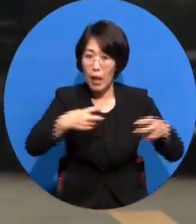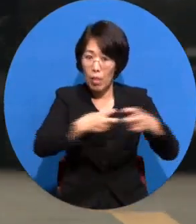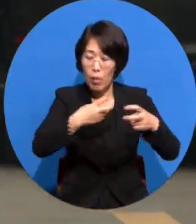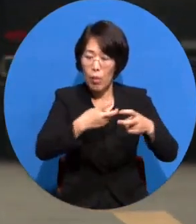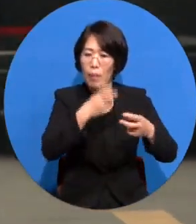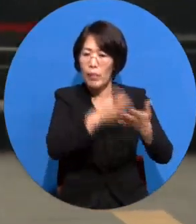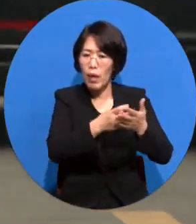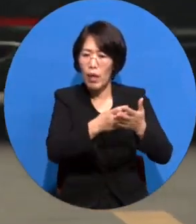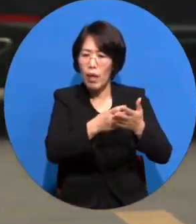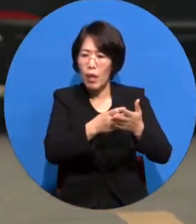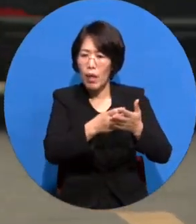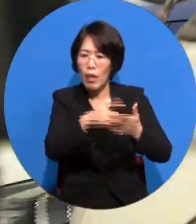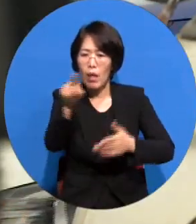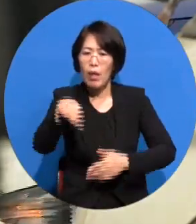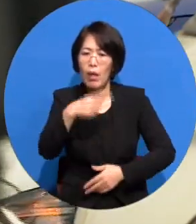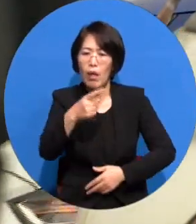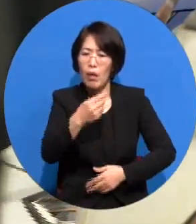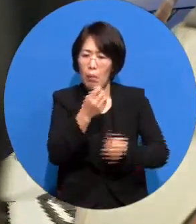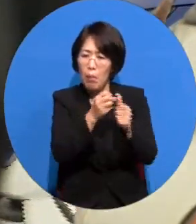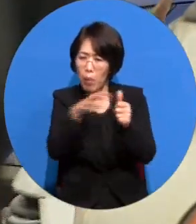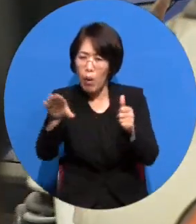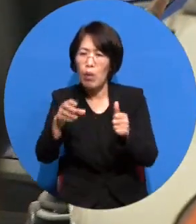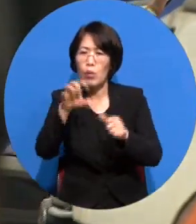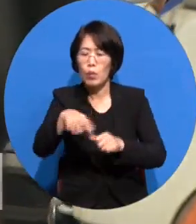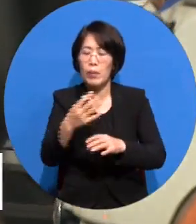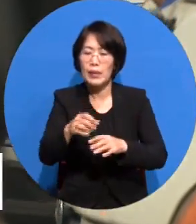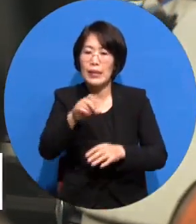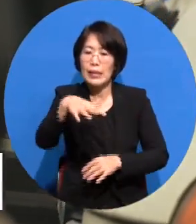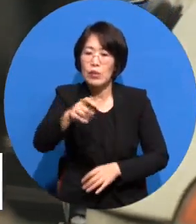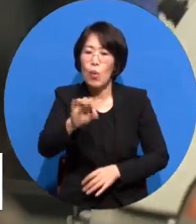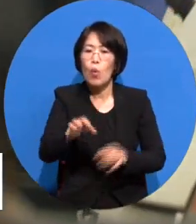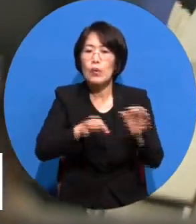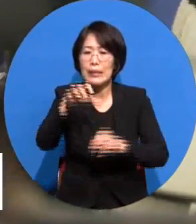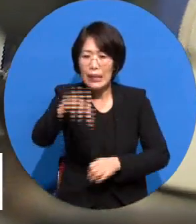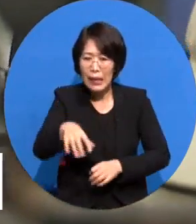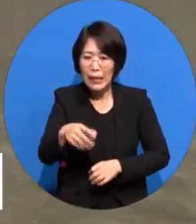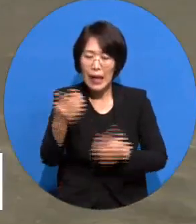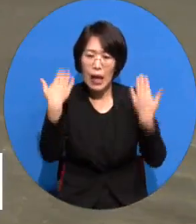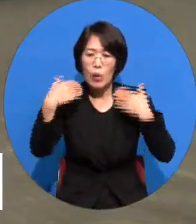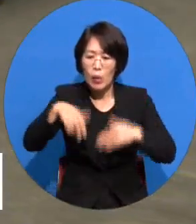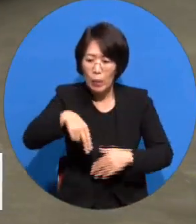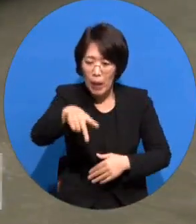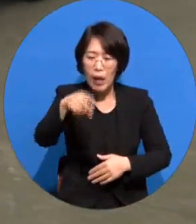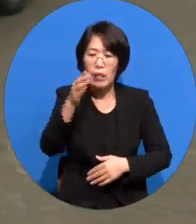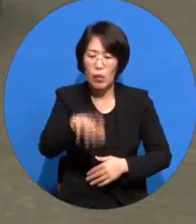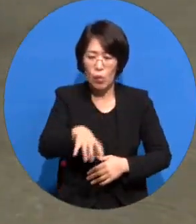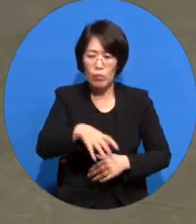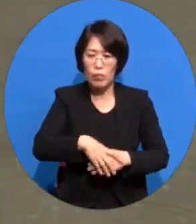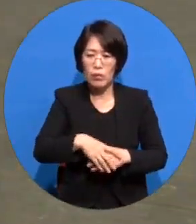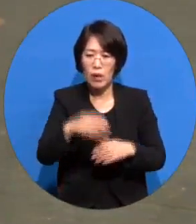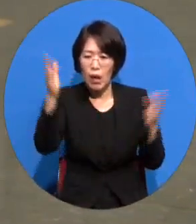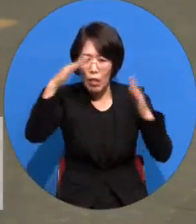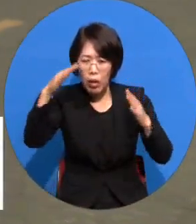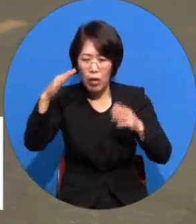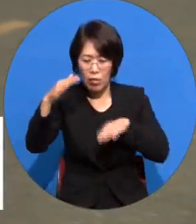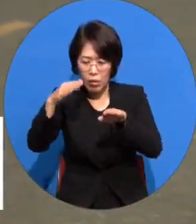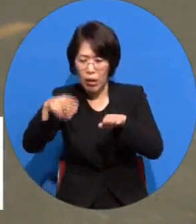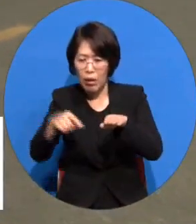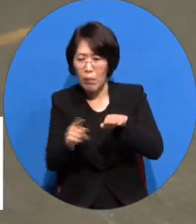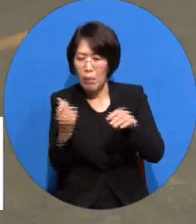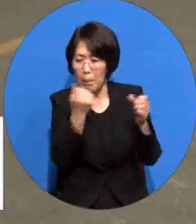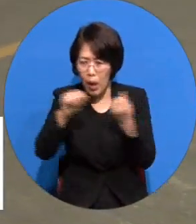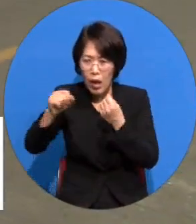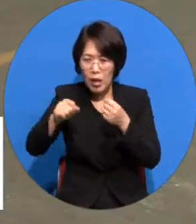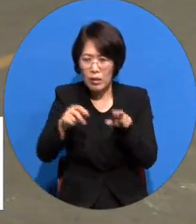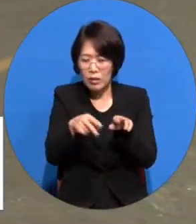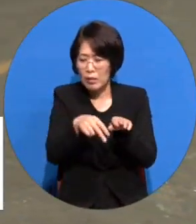도로교통법의 사각지대도 적지 않습니다. 목포 청호시장 인근 등교길. 학생들이 차량을 피해 도로갓길 주차장